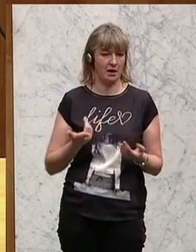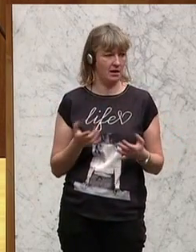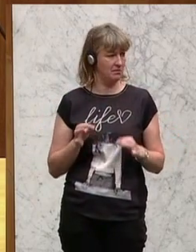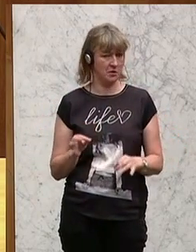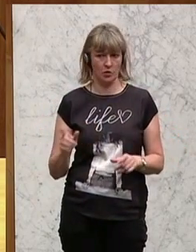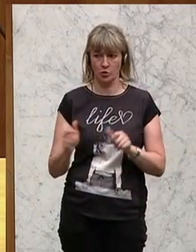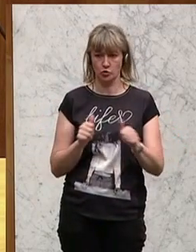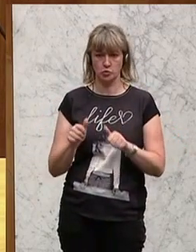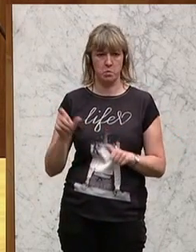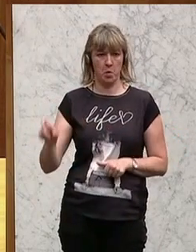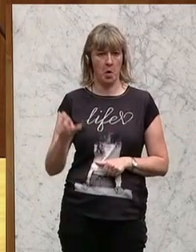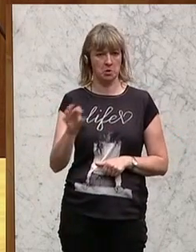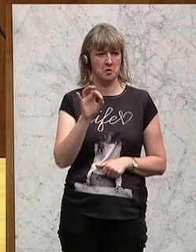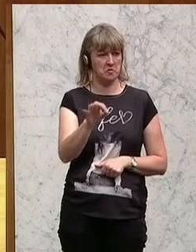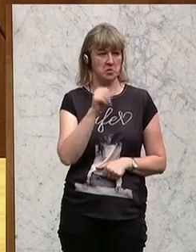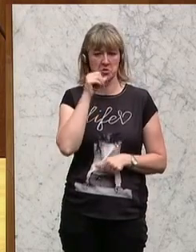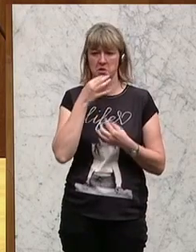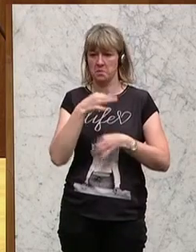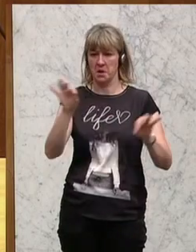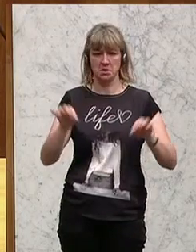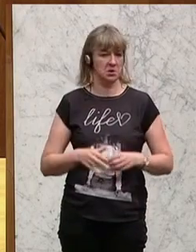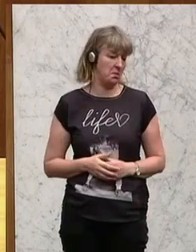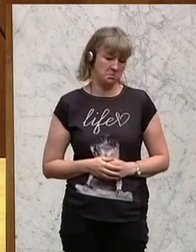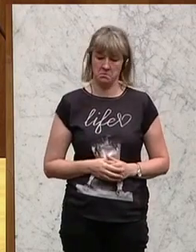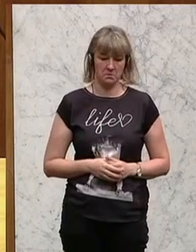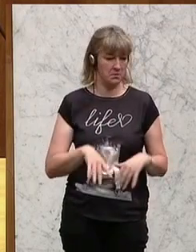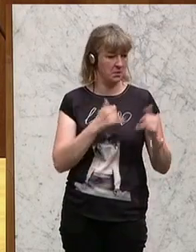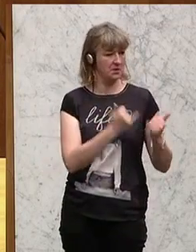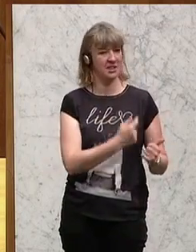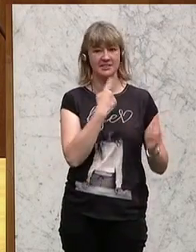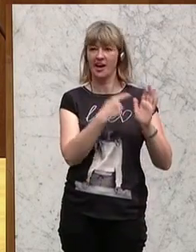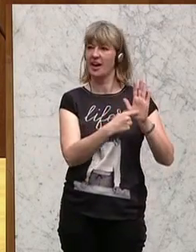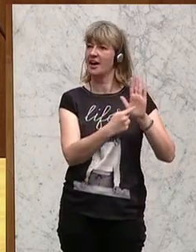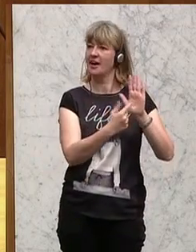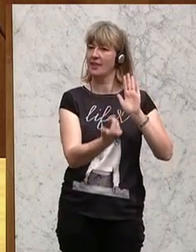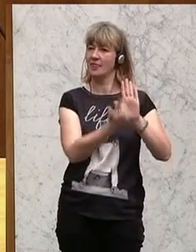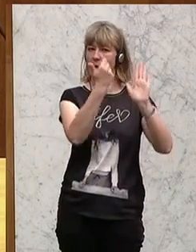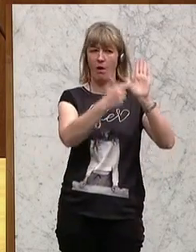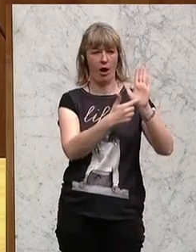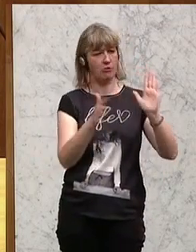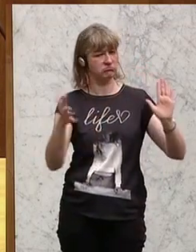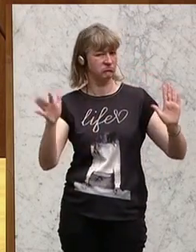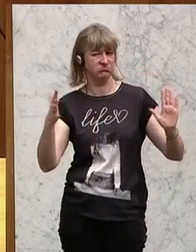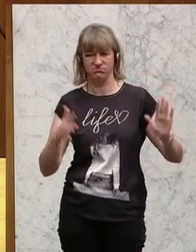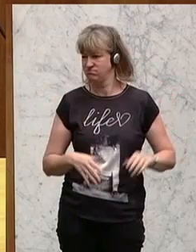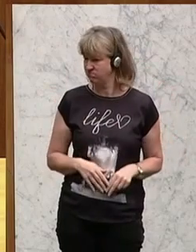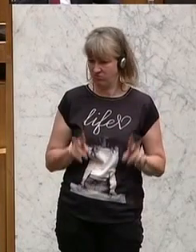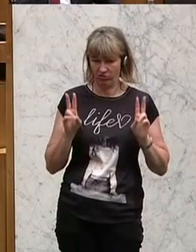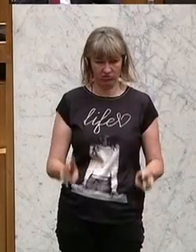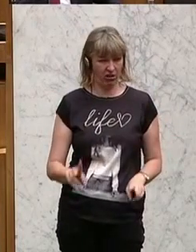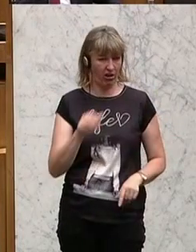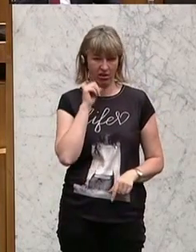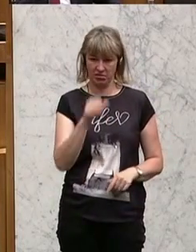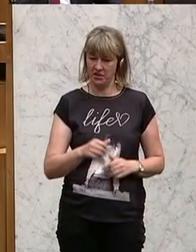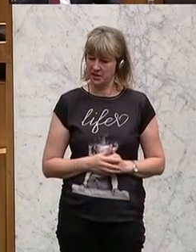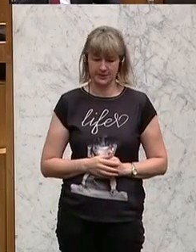keine wesentliche Verbesserung bringt. Das, was Sie heute als neu verkaufen, ist meilenweit entfernt von einer echten